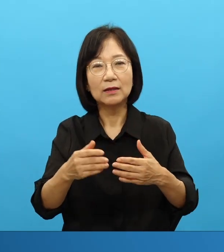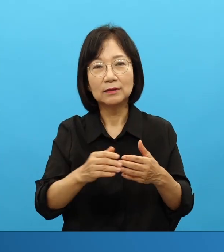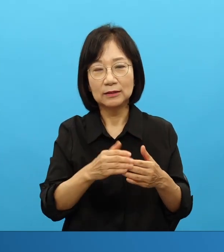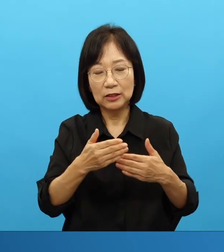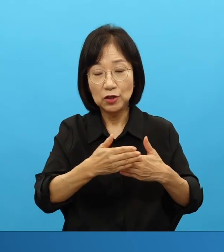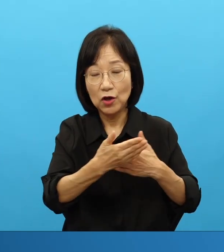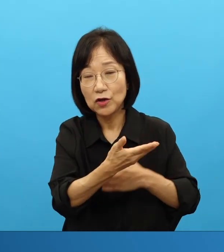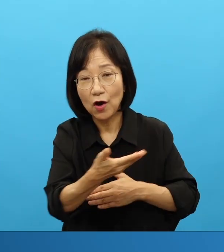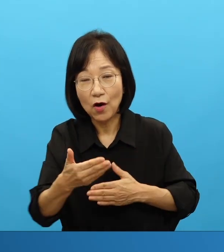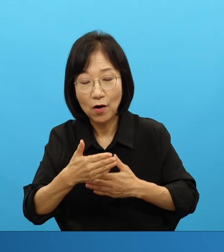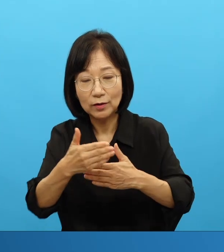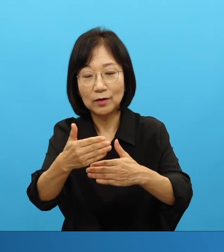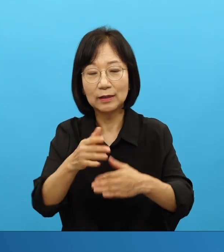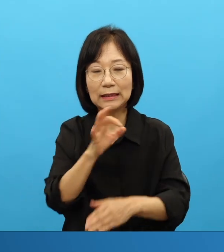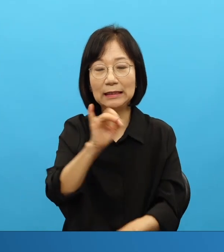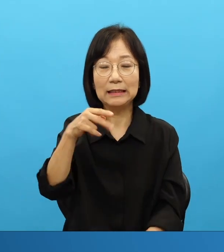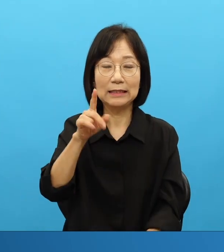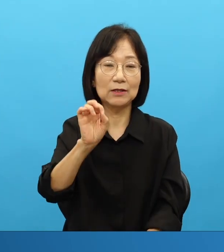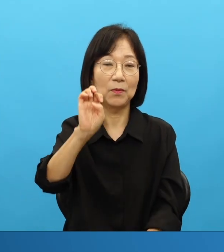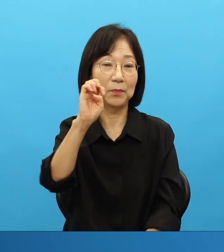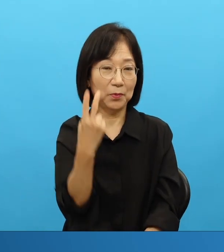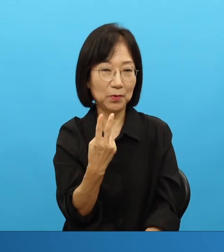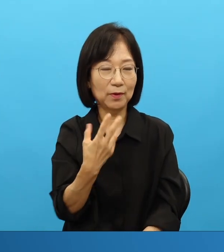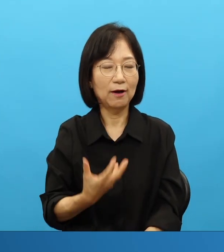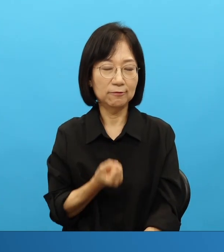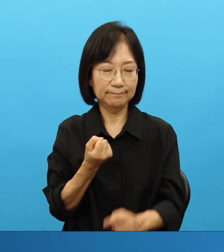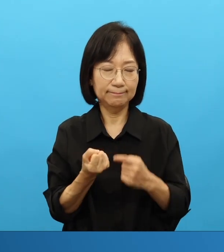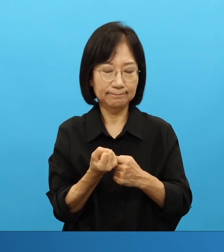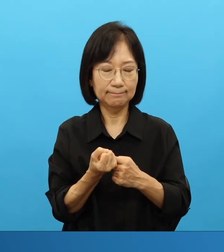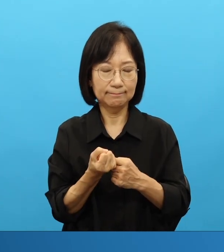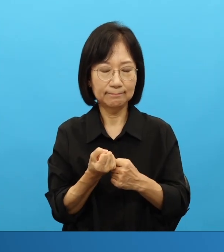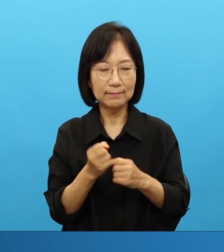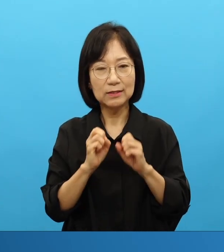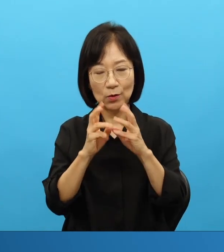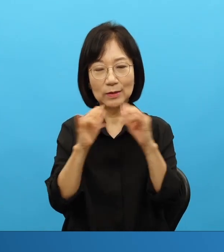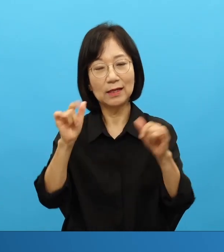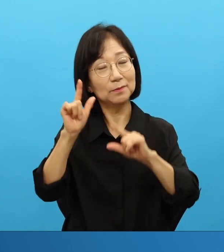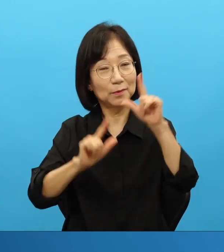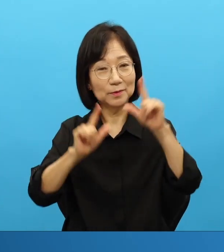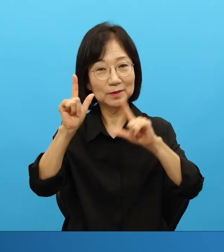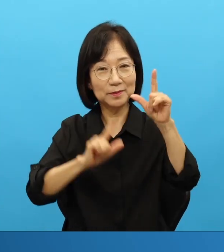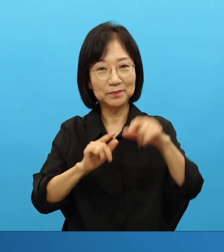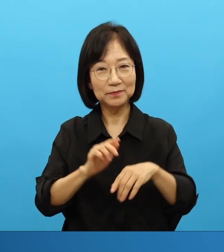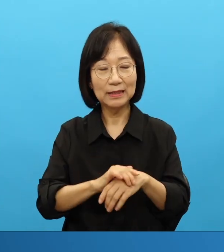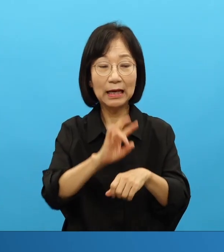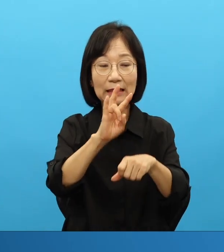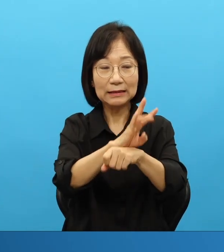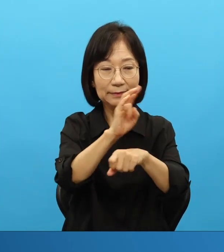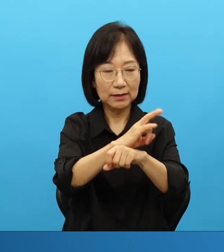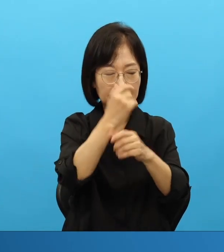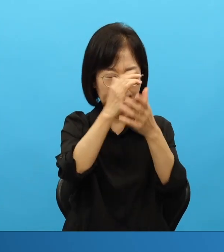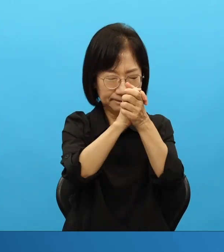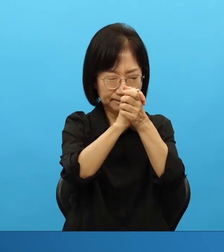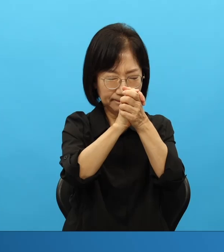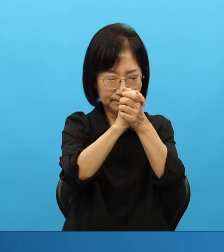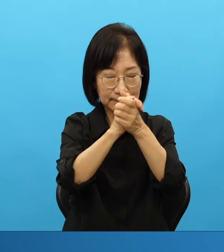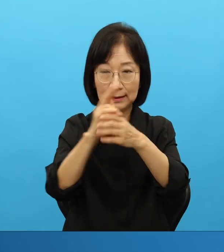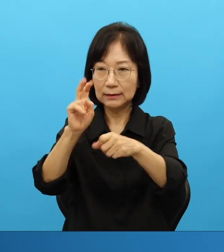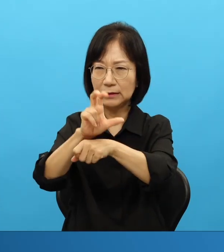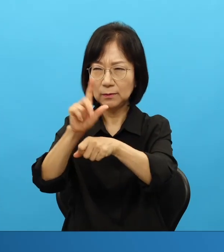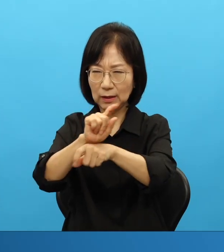있는 겁니다. 이게 전도자입니다. 24 기도 속에서 25의 특별 기도를